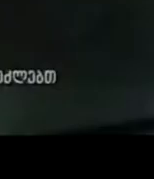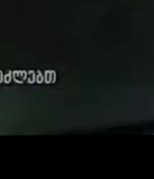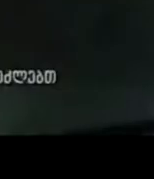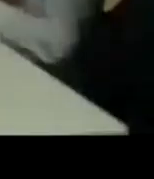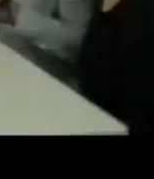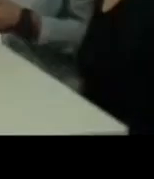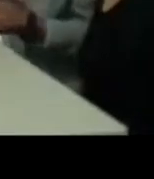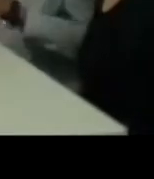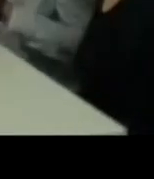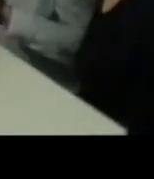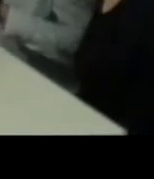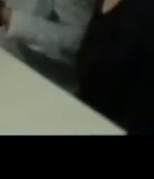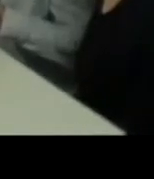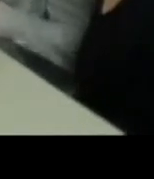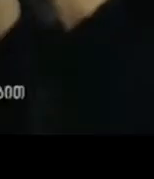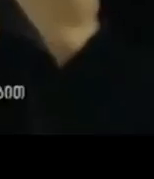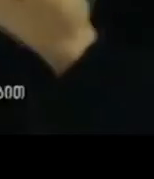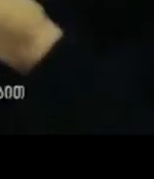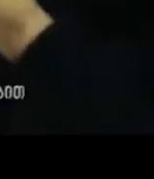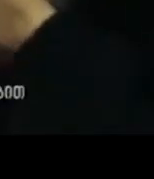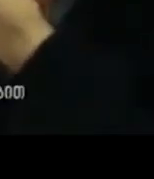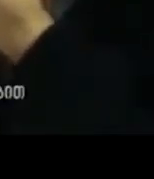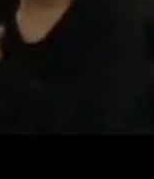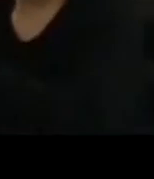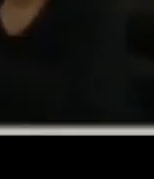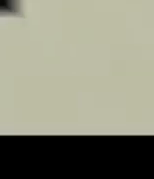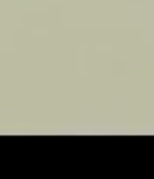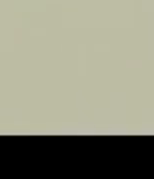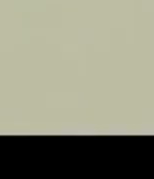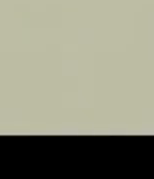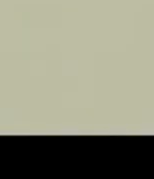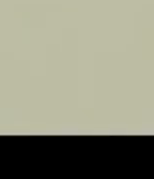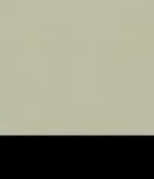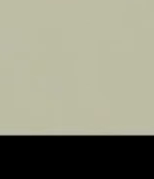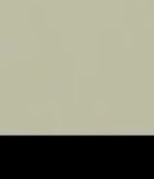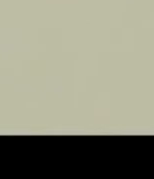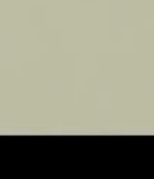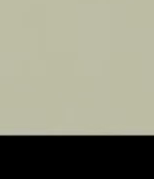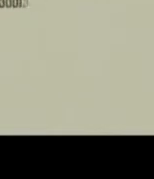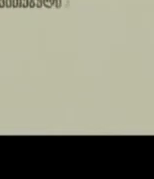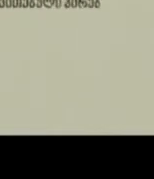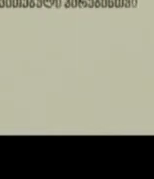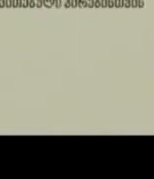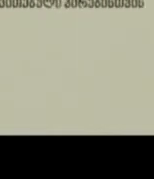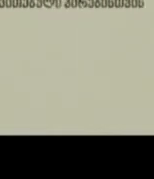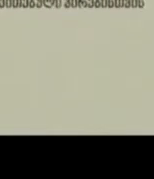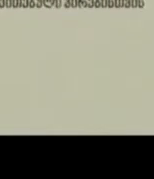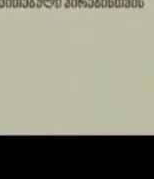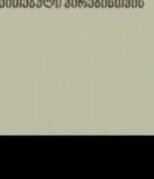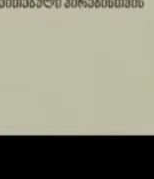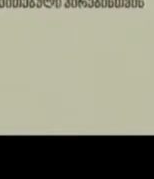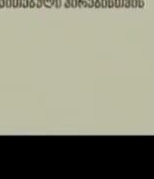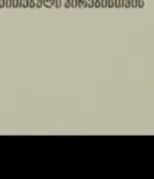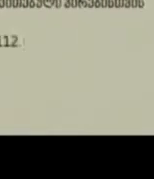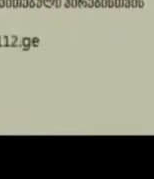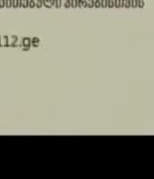არის საჭირო ამ სერვისის გარდა? რამდენდა მეკითხა, აი როგორ ხდება დაკავშირება, რომ კონკრეტულად იცოდეს მაყურებელმა, რა კი გვაქვს დღეს საშუალება, რომ